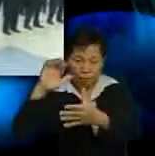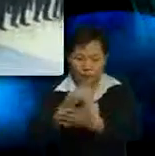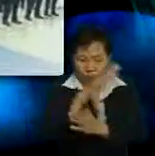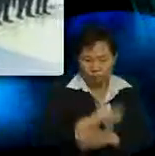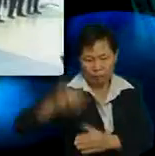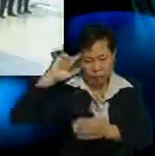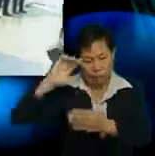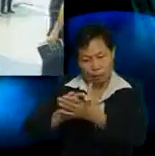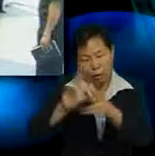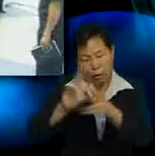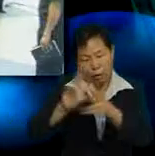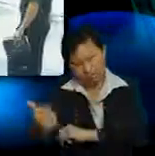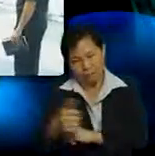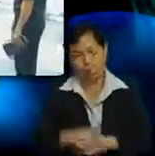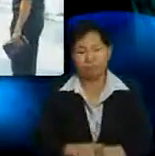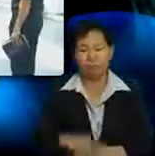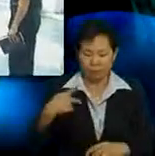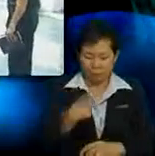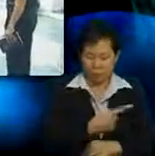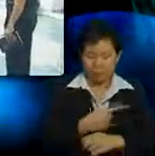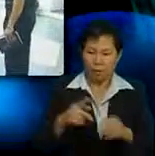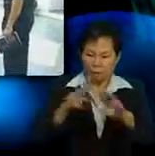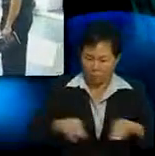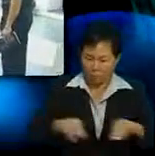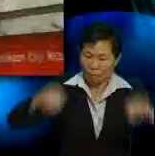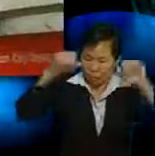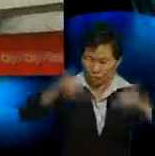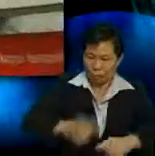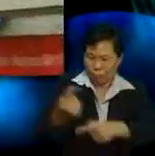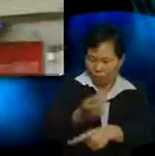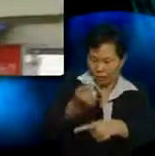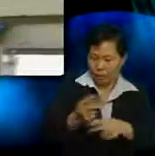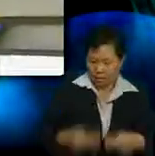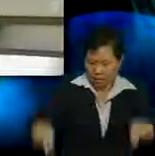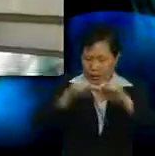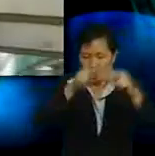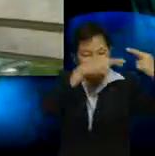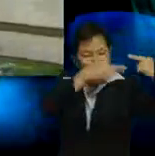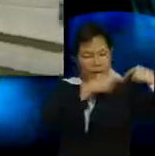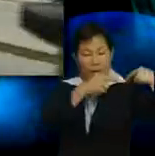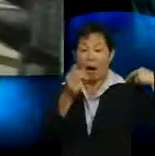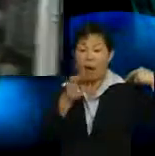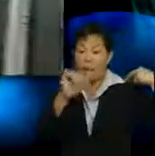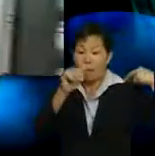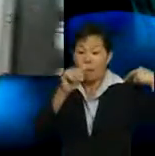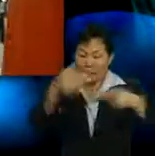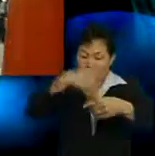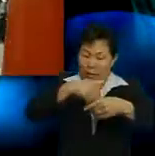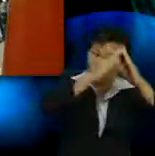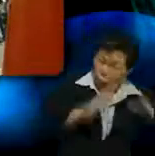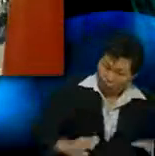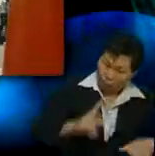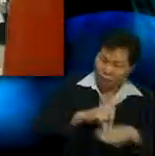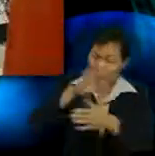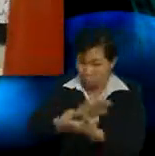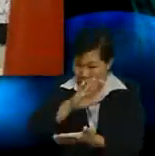dan keyakinan orang lain. Kita sebagai pelajar boleh mempraktikkan nilai amanah bukan sahaja di rumah. Di